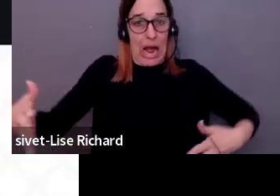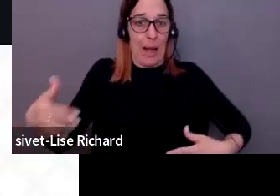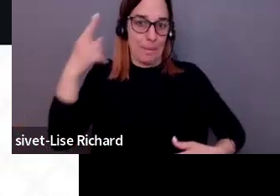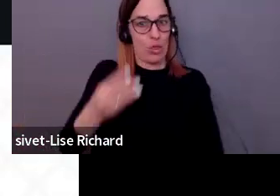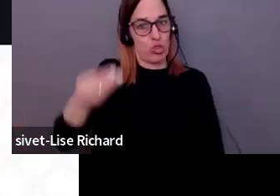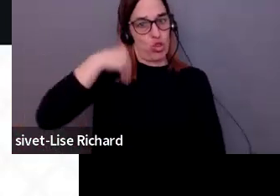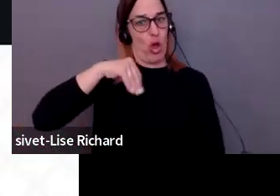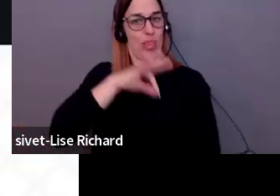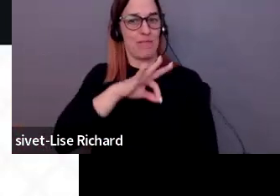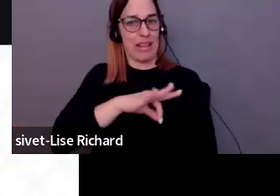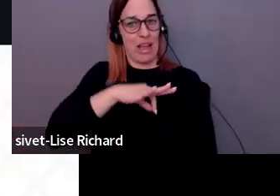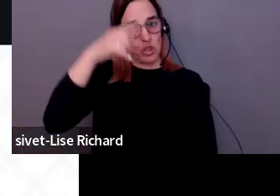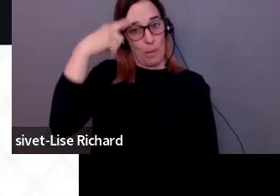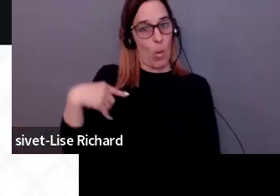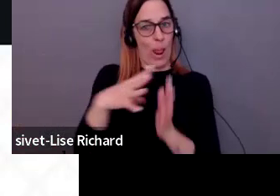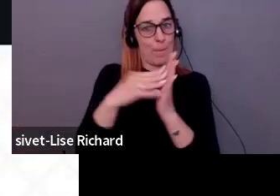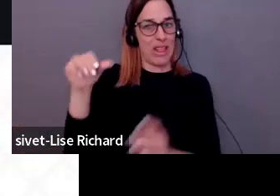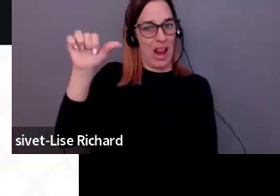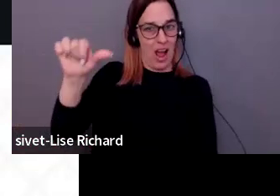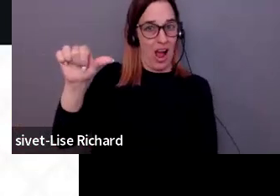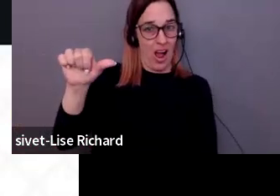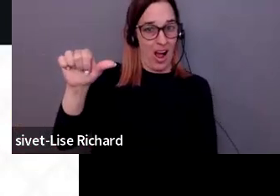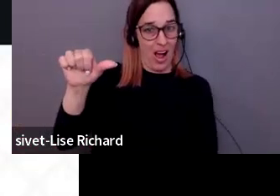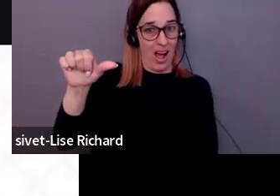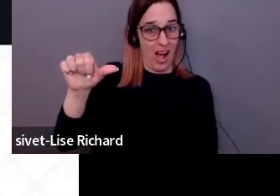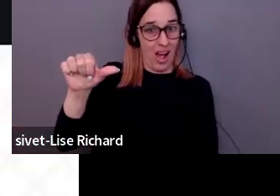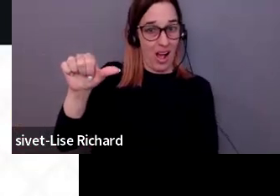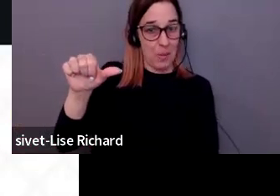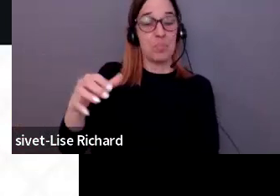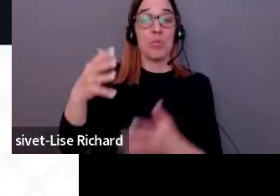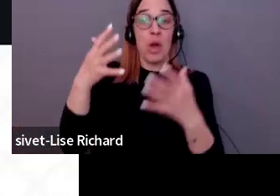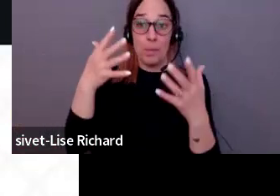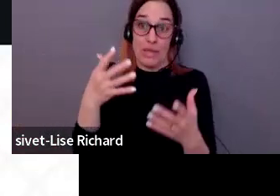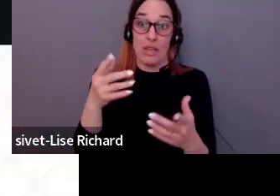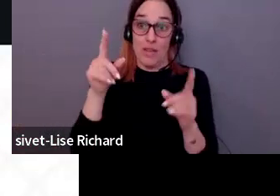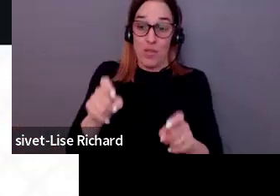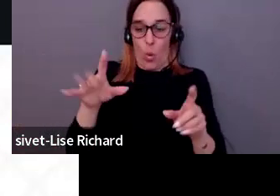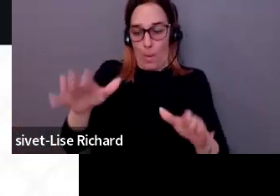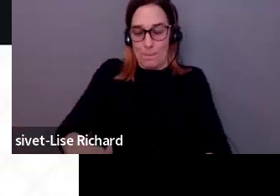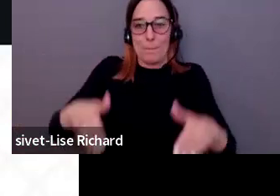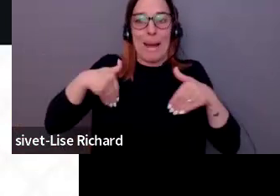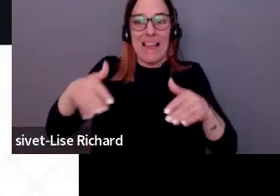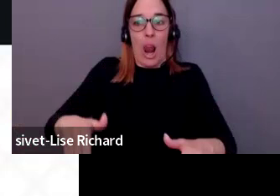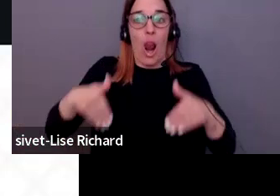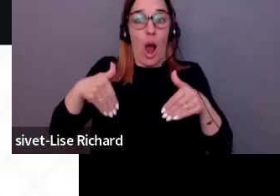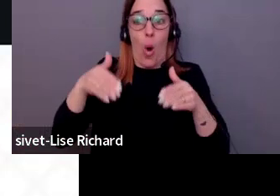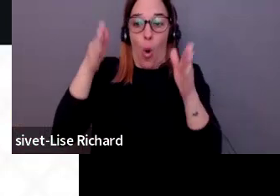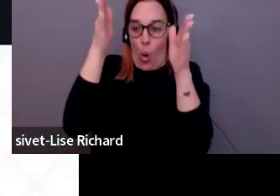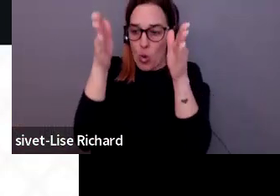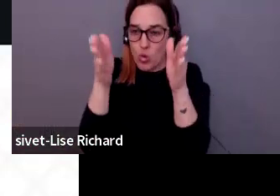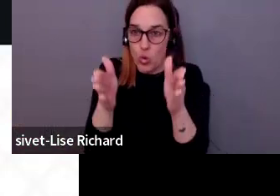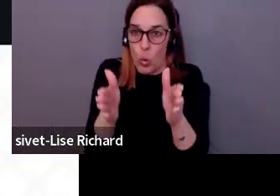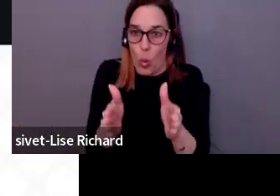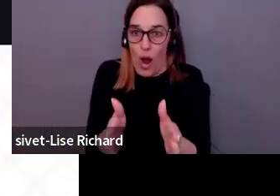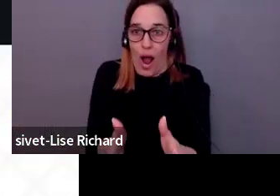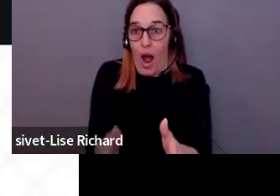A. On va essayer de prendre un pantalon qui a une coupe droite. Comme ça, on vient camoufler les hanches